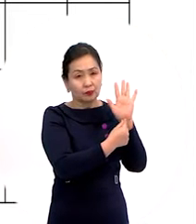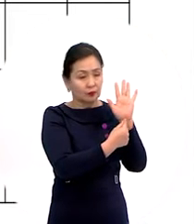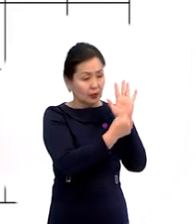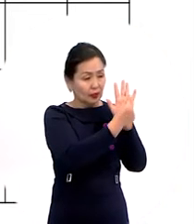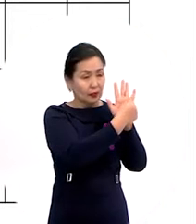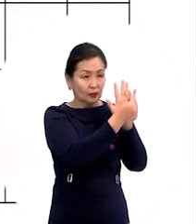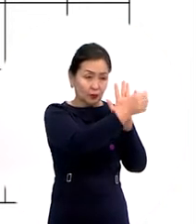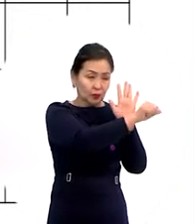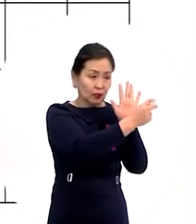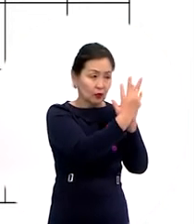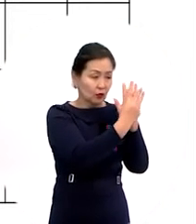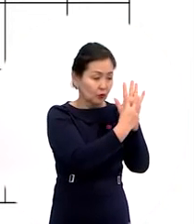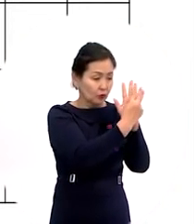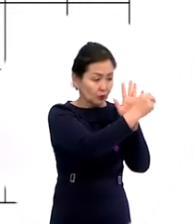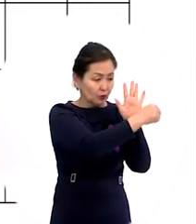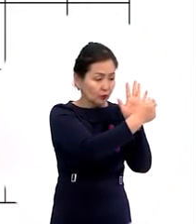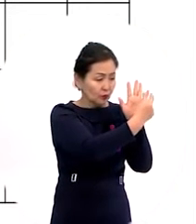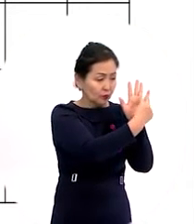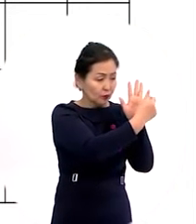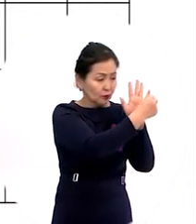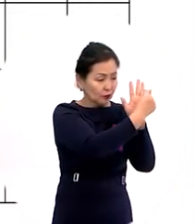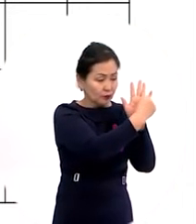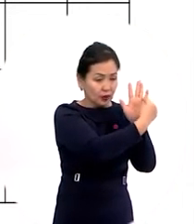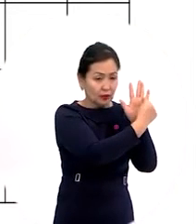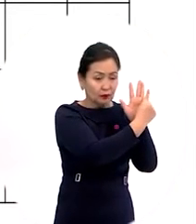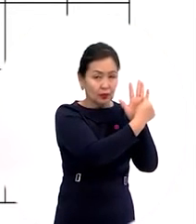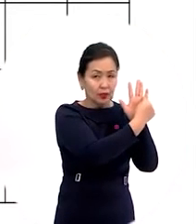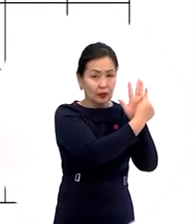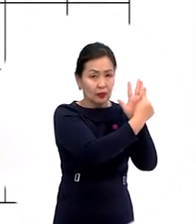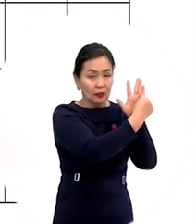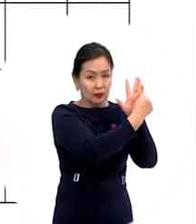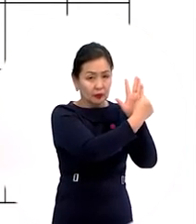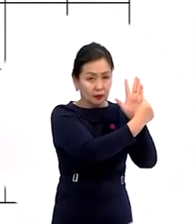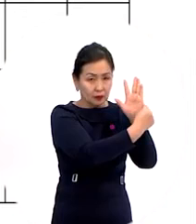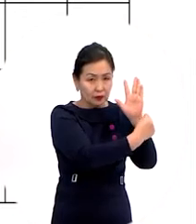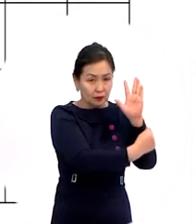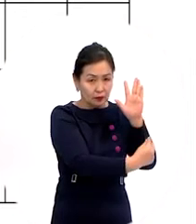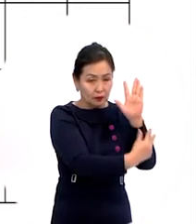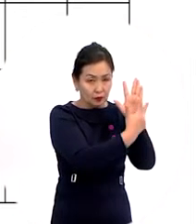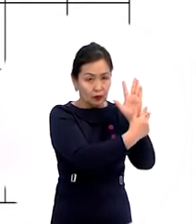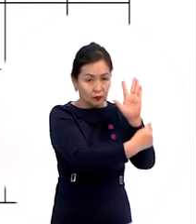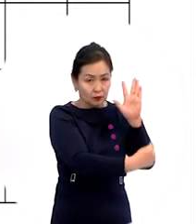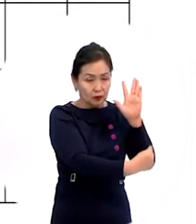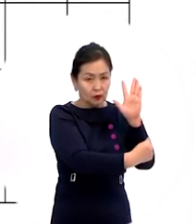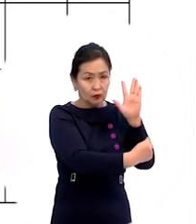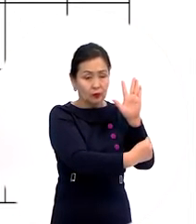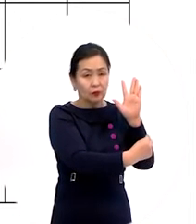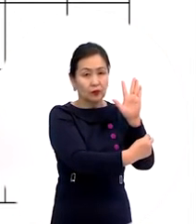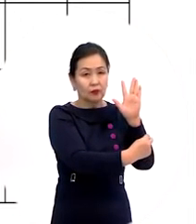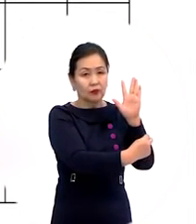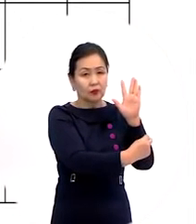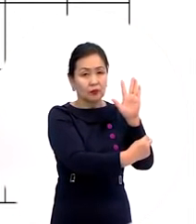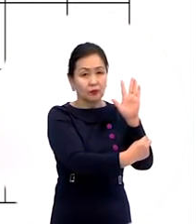Цэгийн зүүн талд хоёр нүд алгасаад дахиад нэг цэг тэмдэглэлээ. Цэгээс доош нь гурван нүд